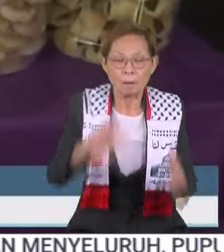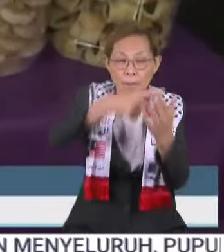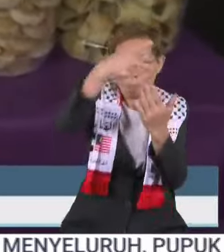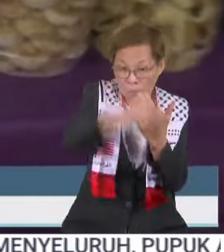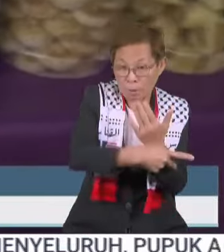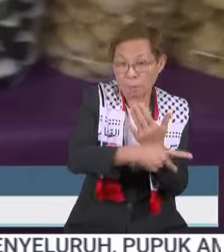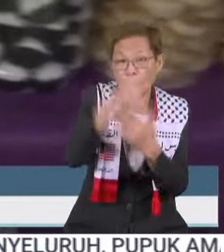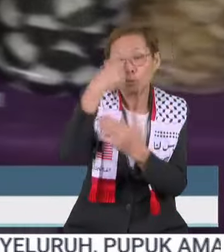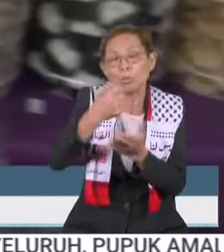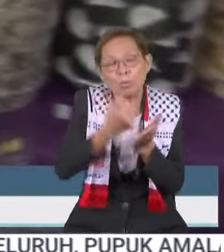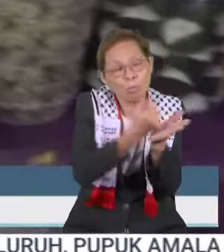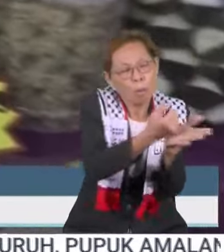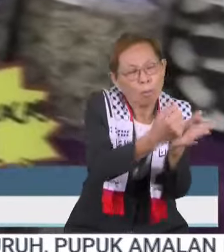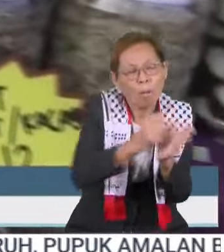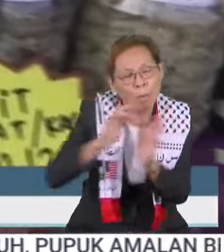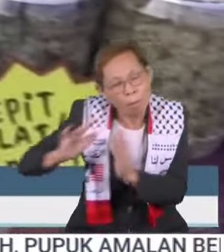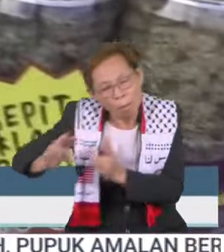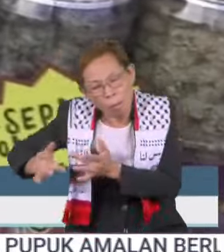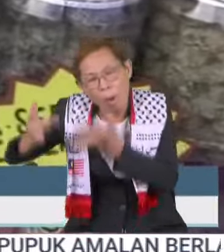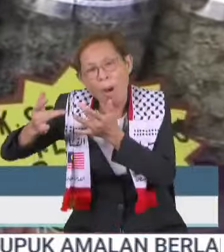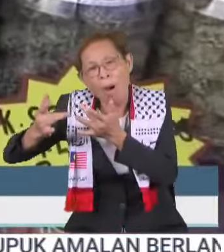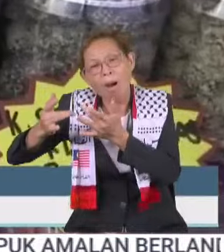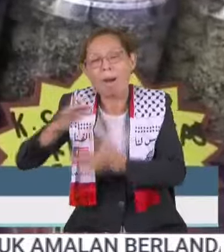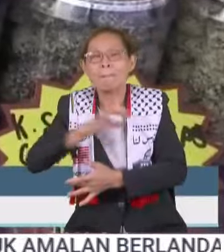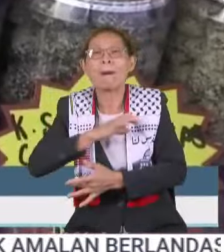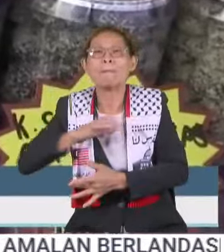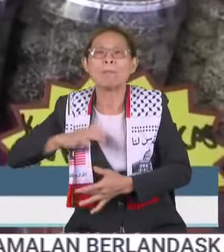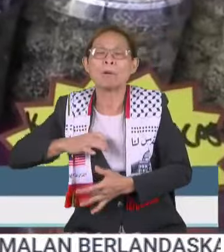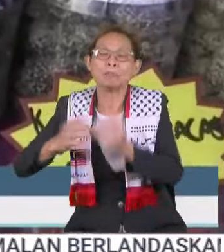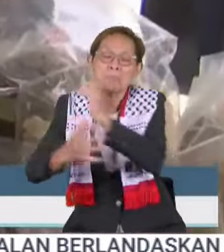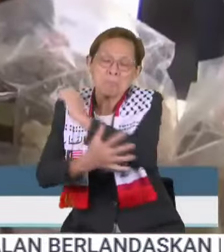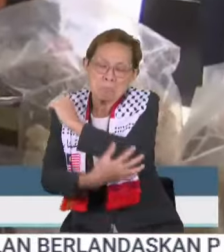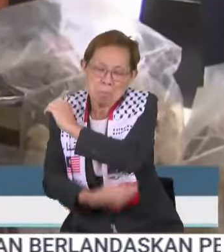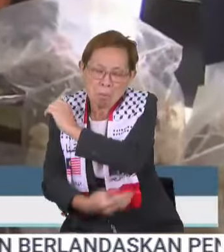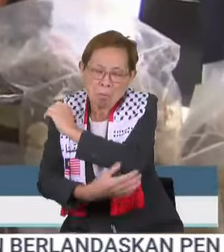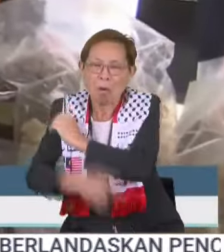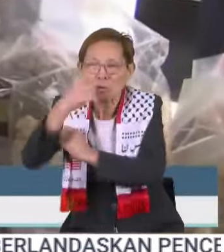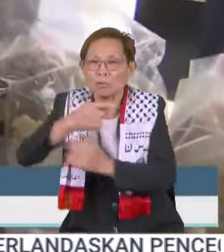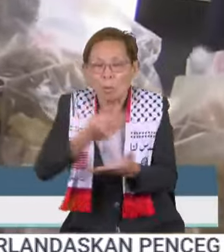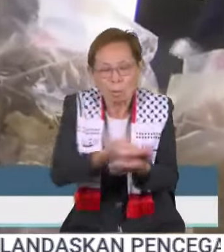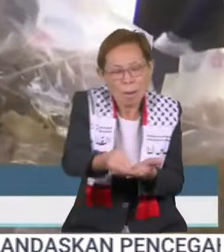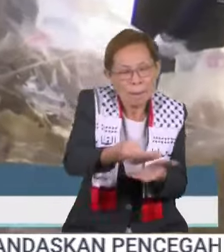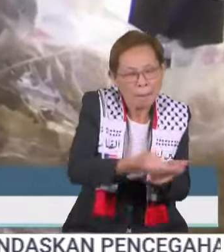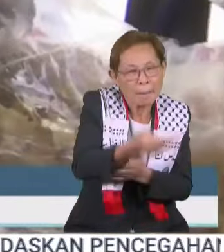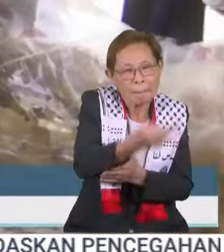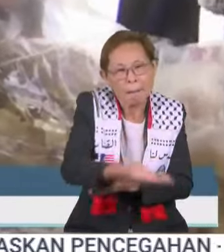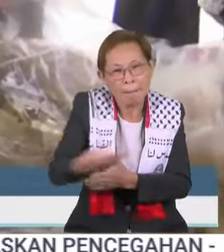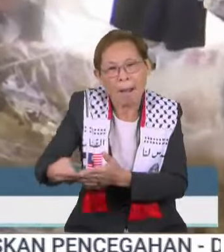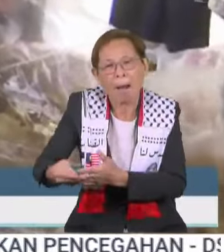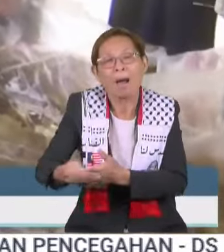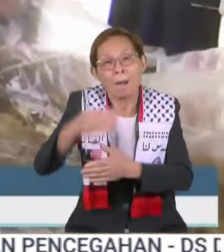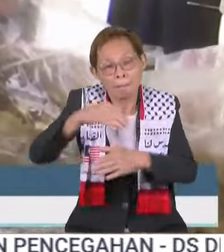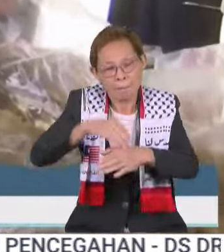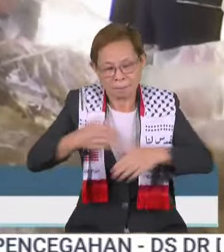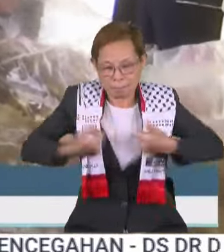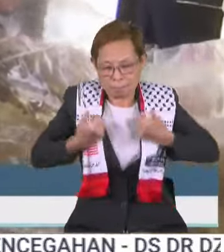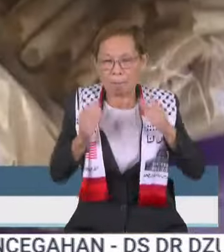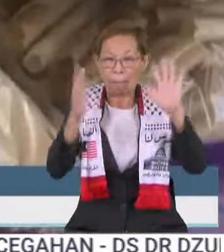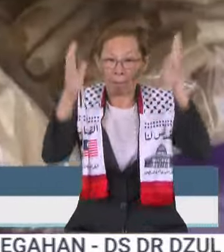Program tersebut bagi membantu meringankan beban pengguna kurang berkemampuan untuk mendapatkan barangan keperluan sempena